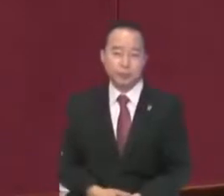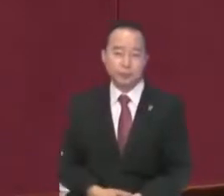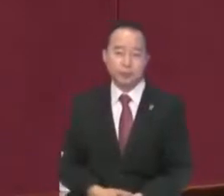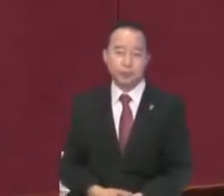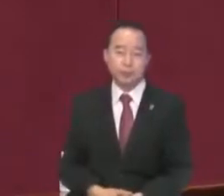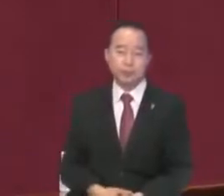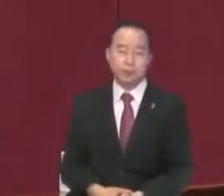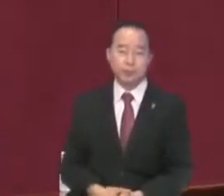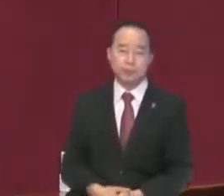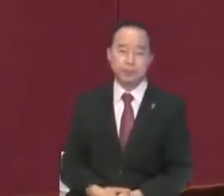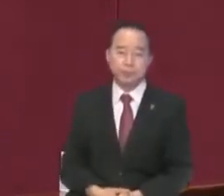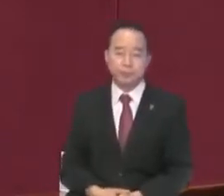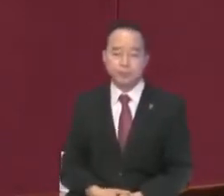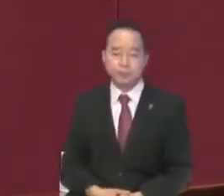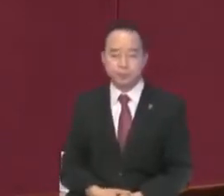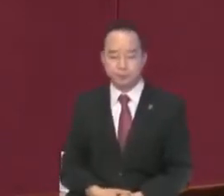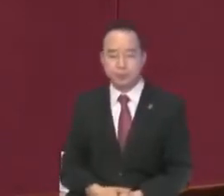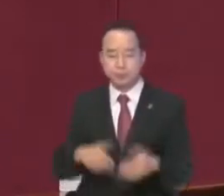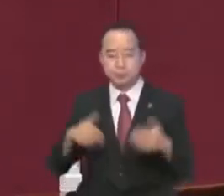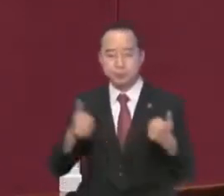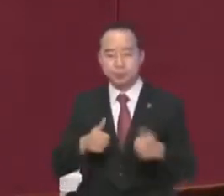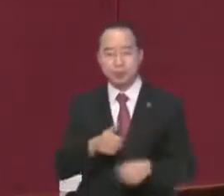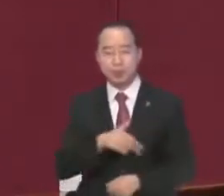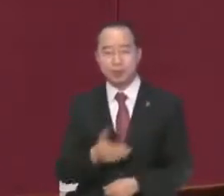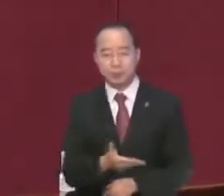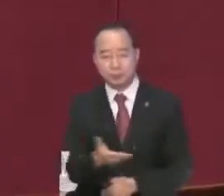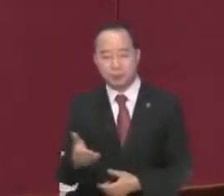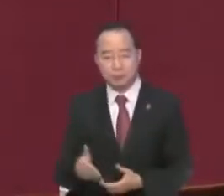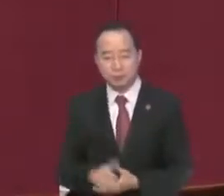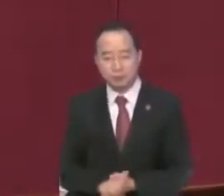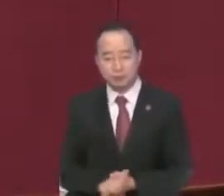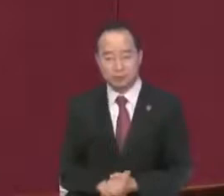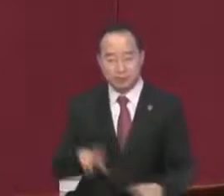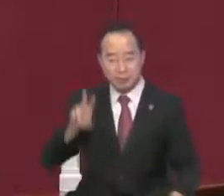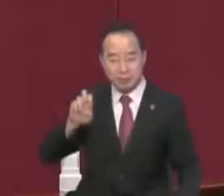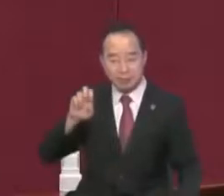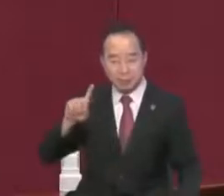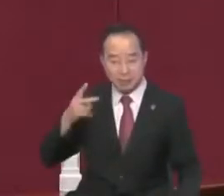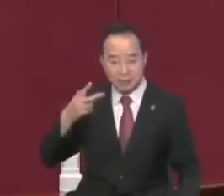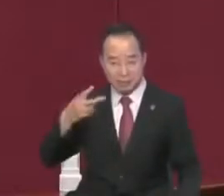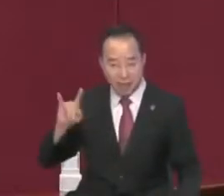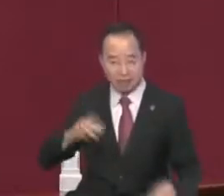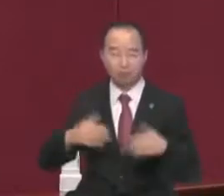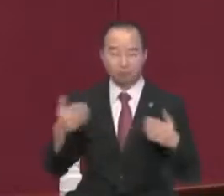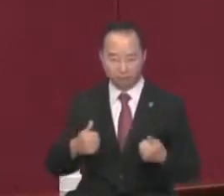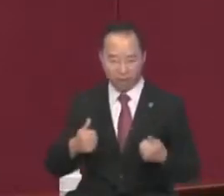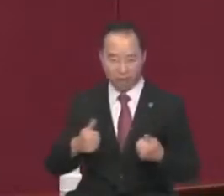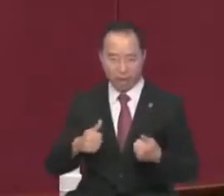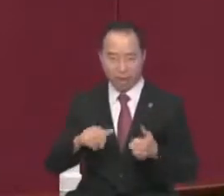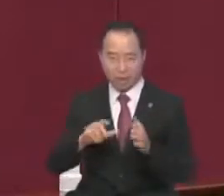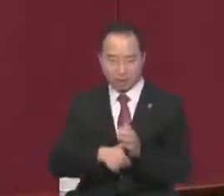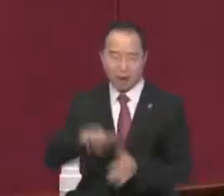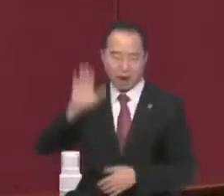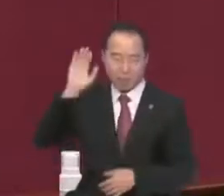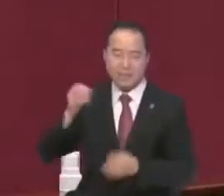존경하는 동료 의원 여러분, 21대 국회에서 존엄한 삶의 기준을 새롭게